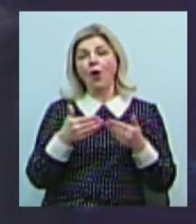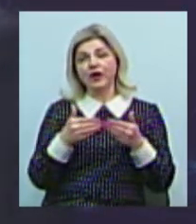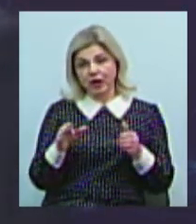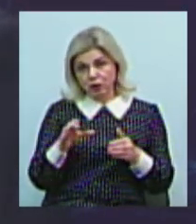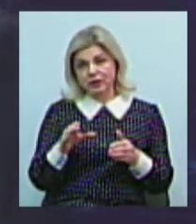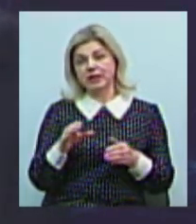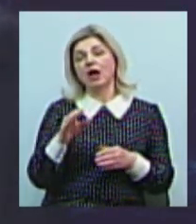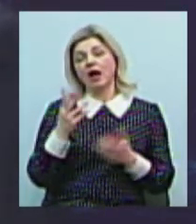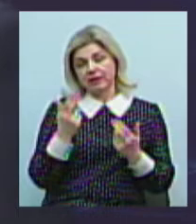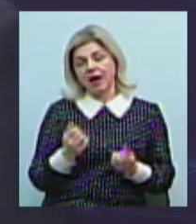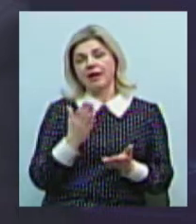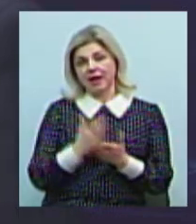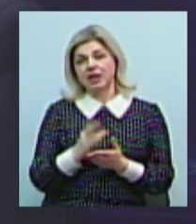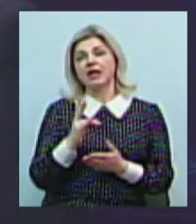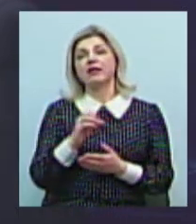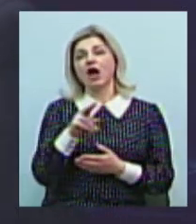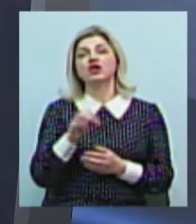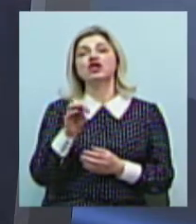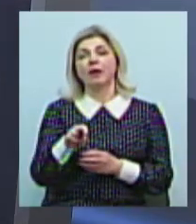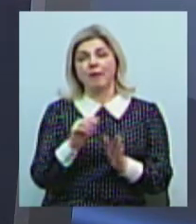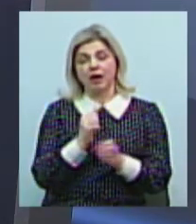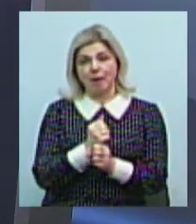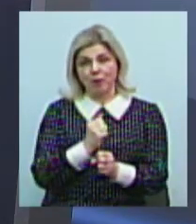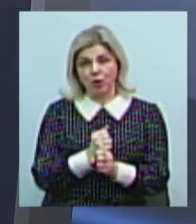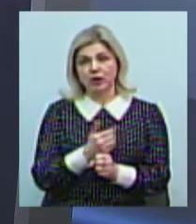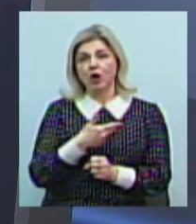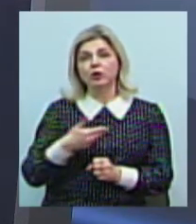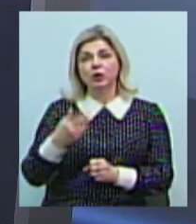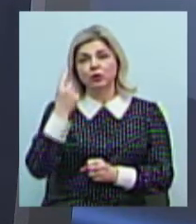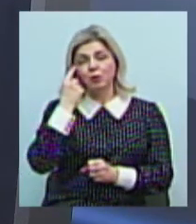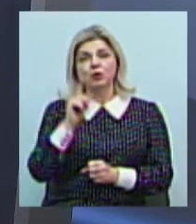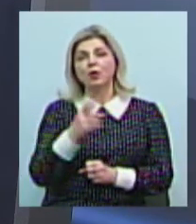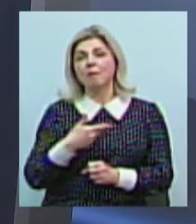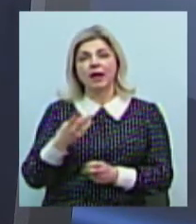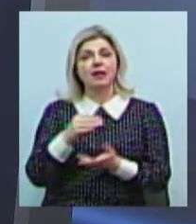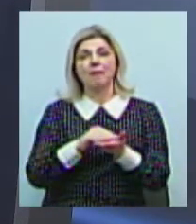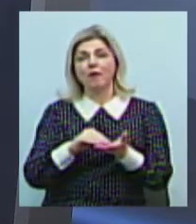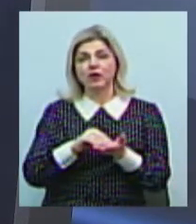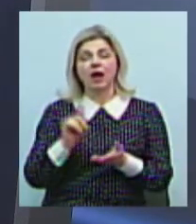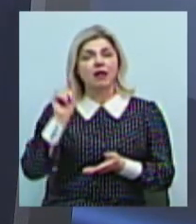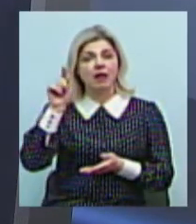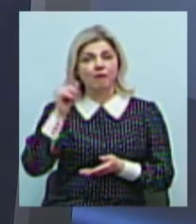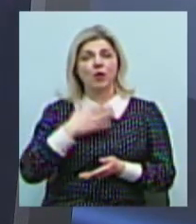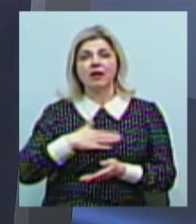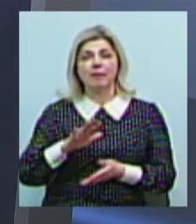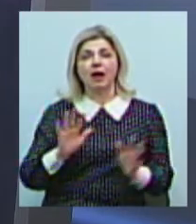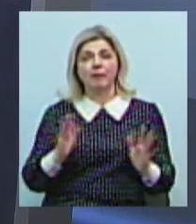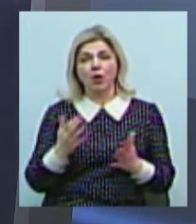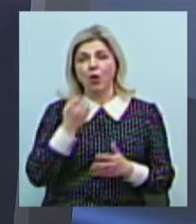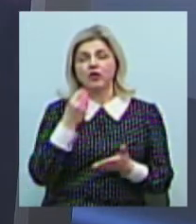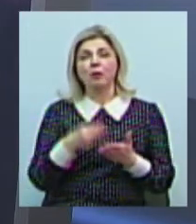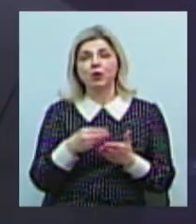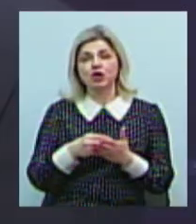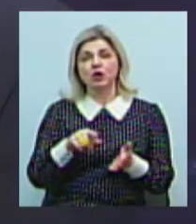чем работать, и думаю, что мы не повторим вот того неприятного прецедента, когда бюджет